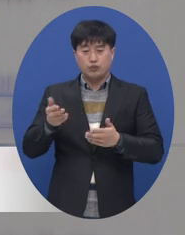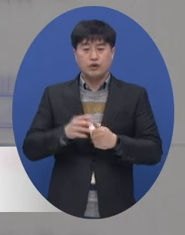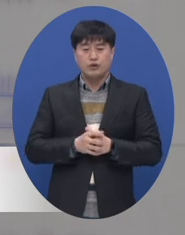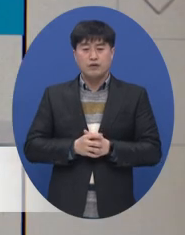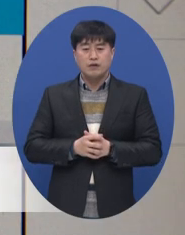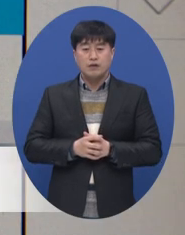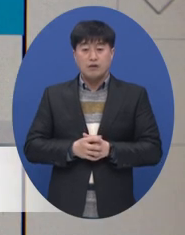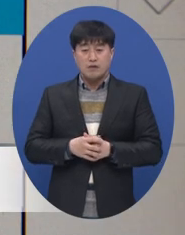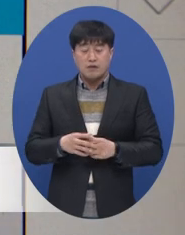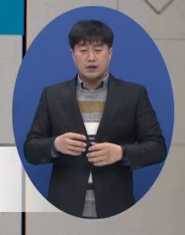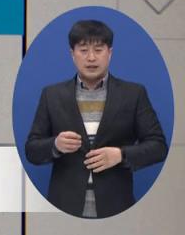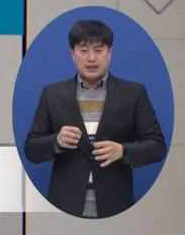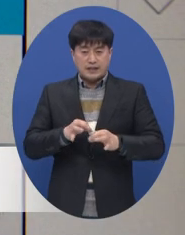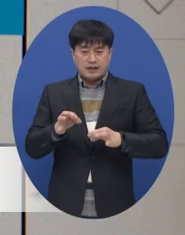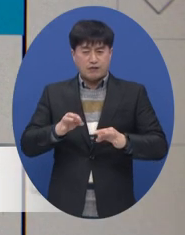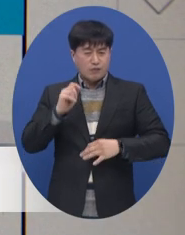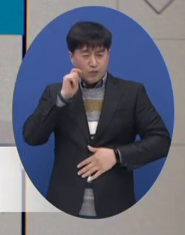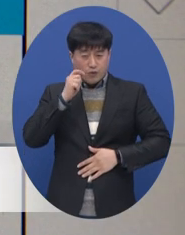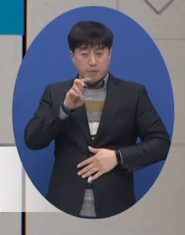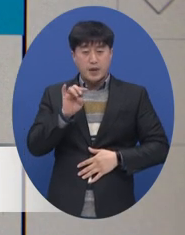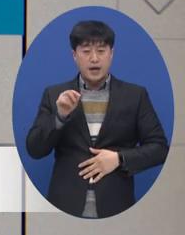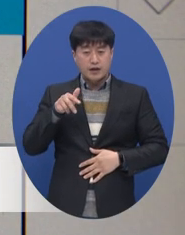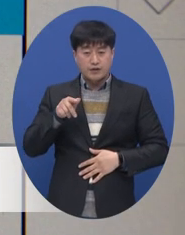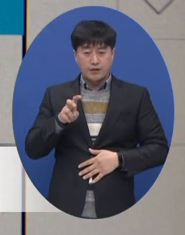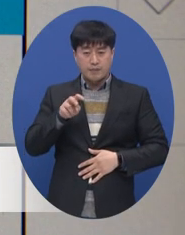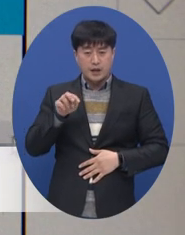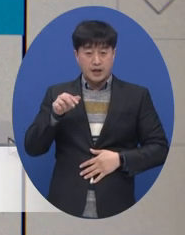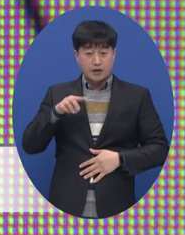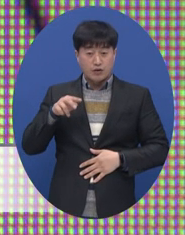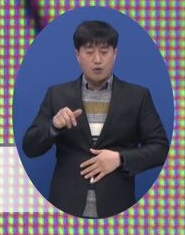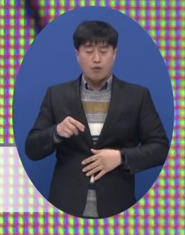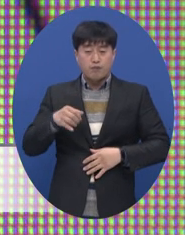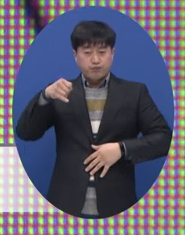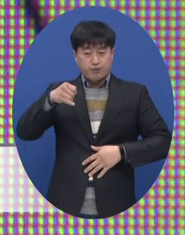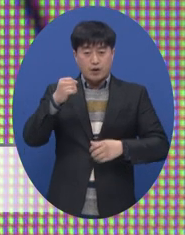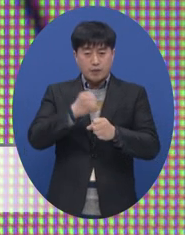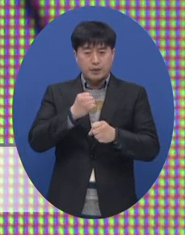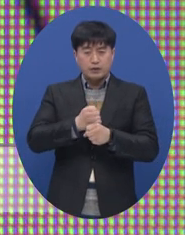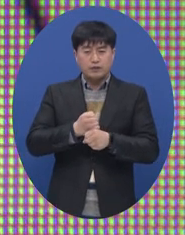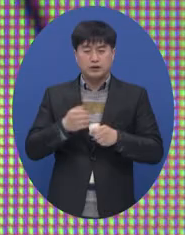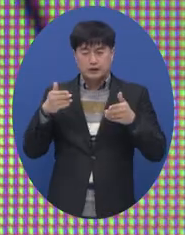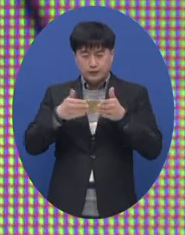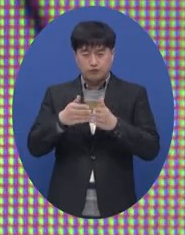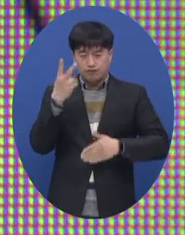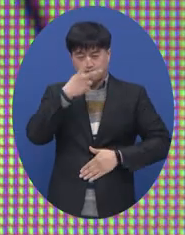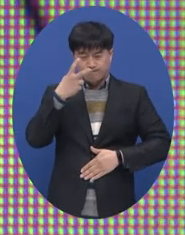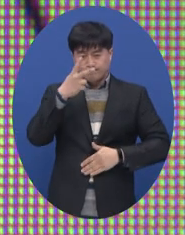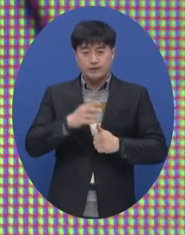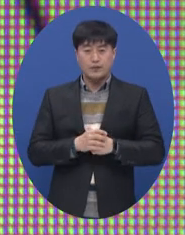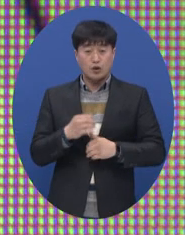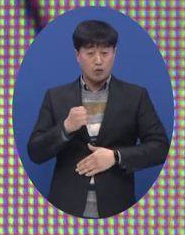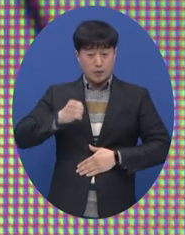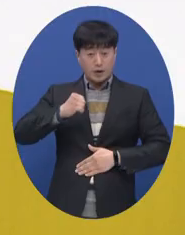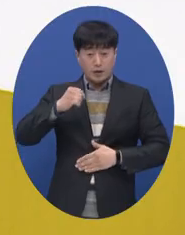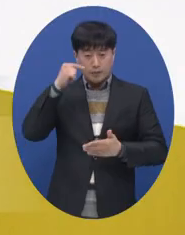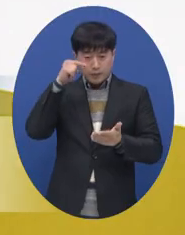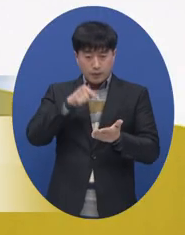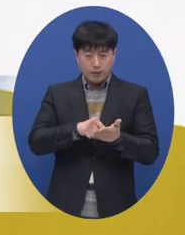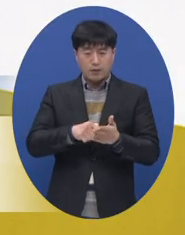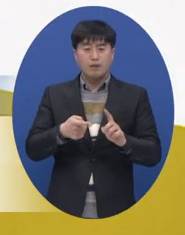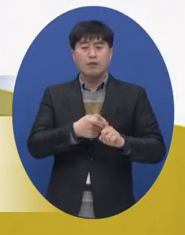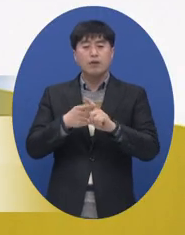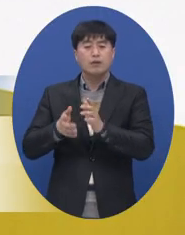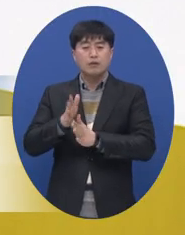인한 피해를 막기 위해 시장 질서를 교란하는 매점에서 불량품 제조 등을 집중 단속한 이다